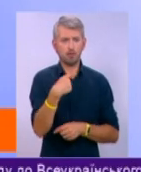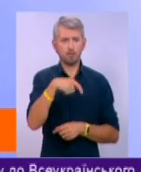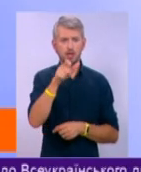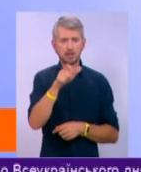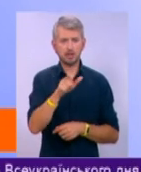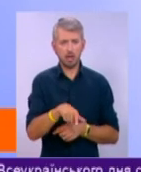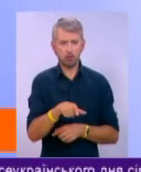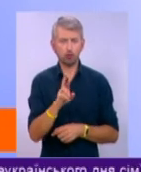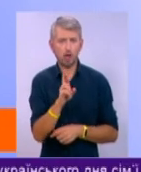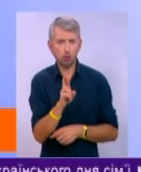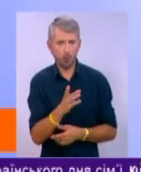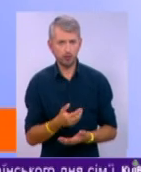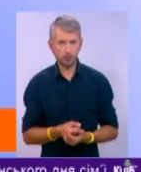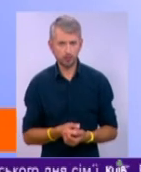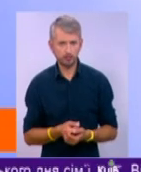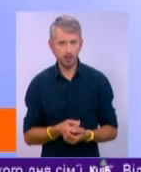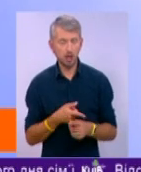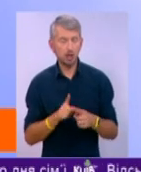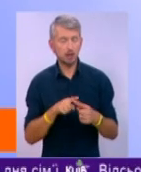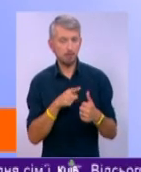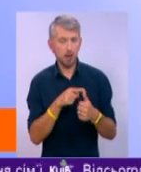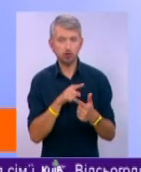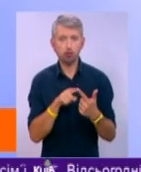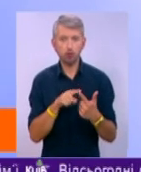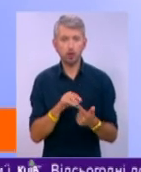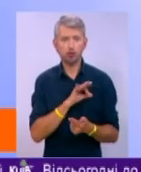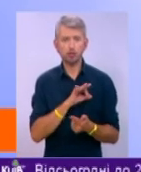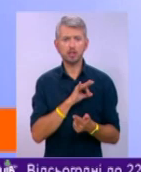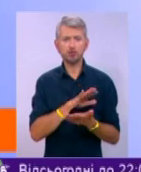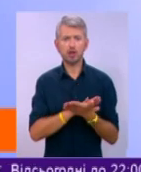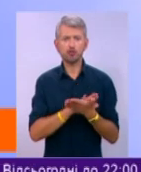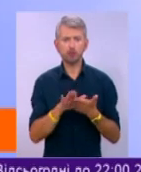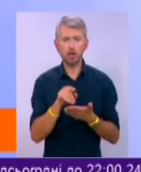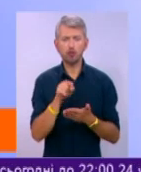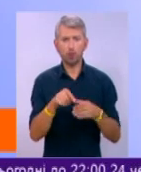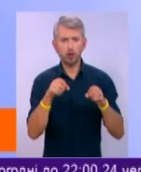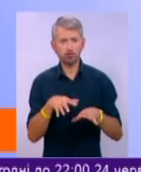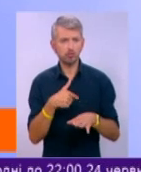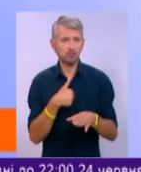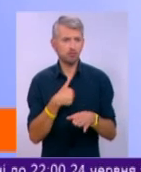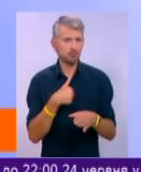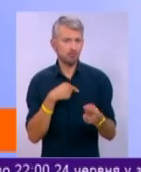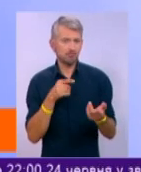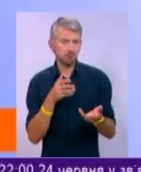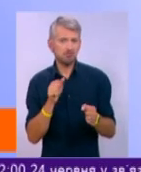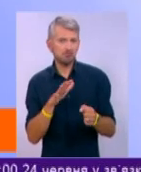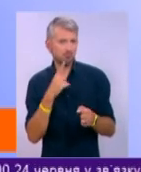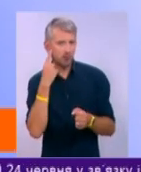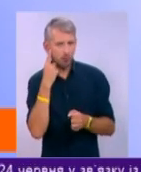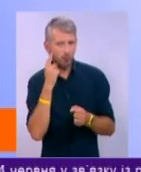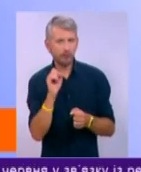президенту Януковичу. Так? Це перше. Друге. Юридична чистота цього рішення. Я не виключаю, що в Європейському суді з прав